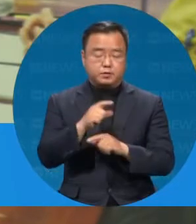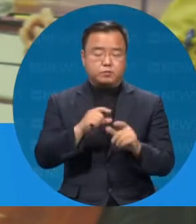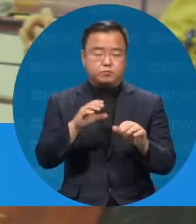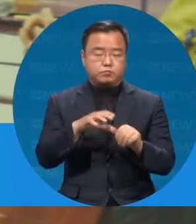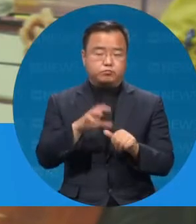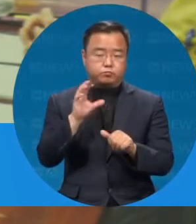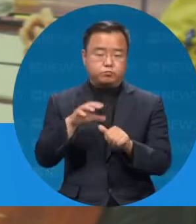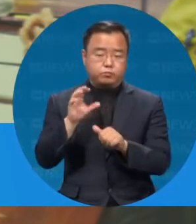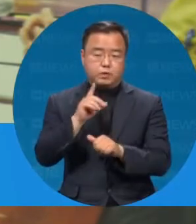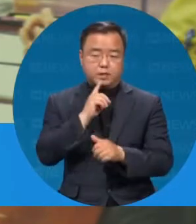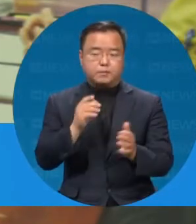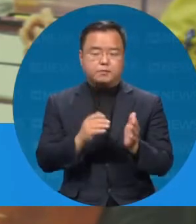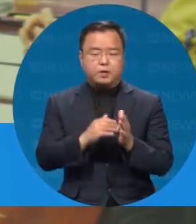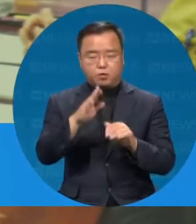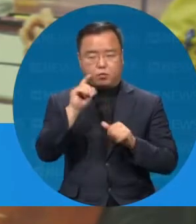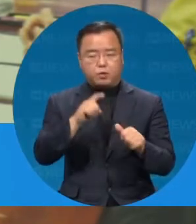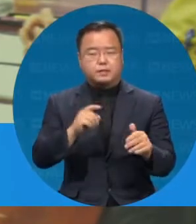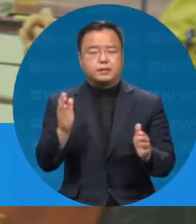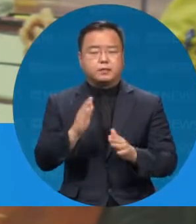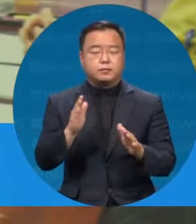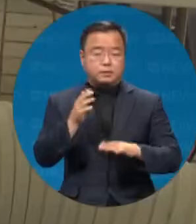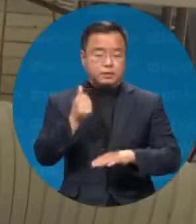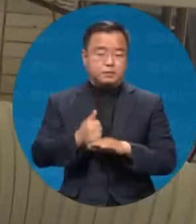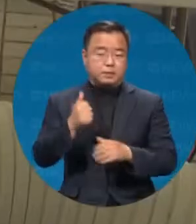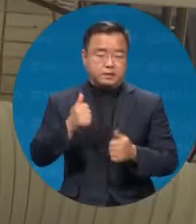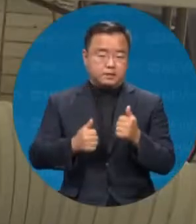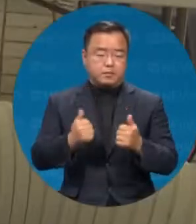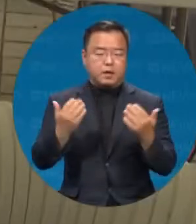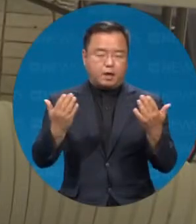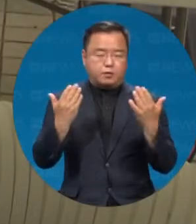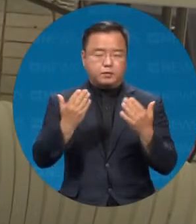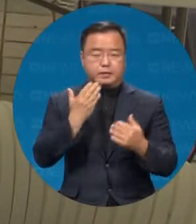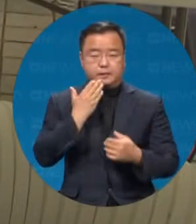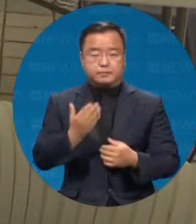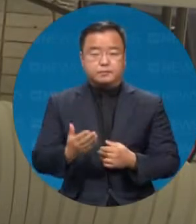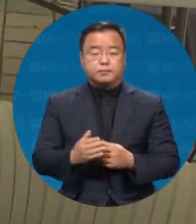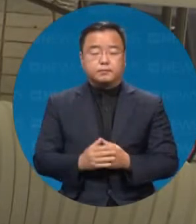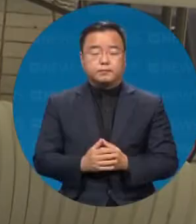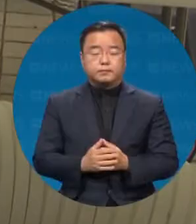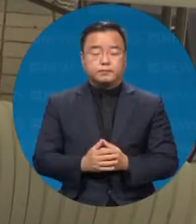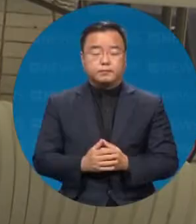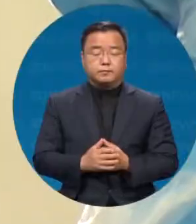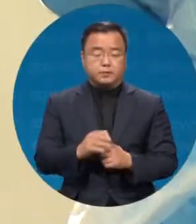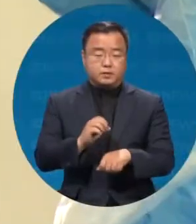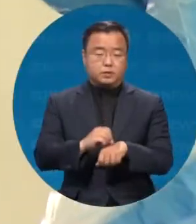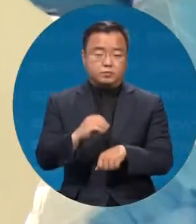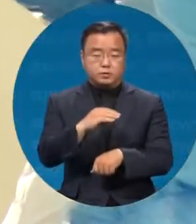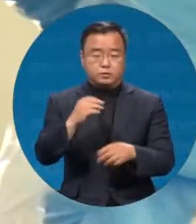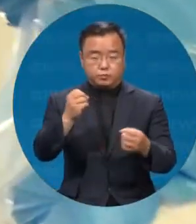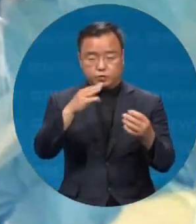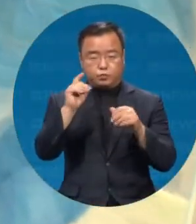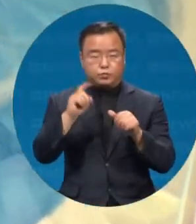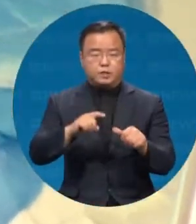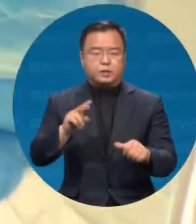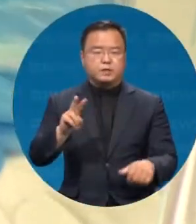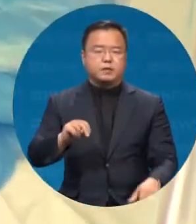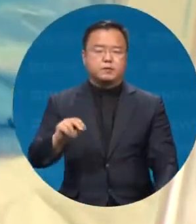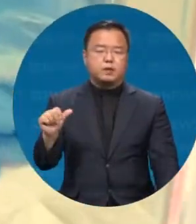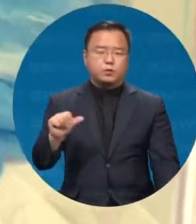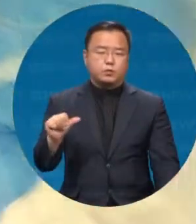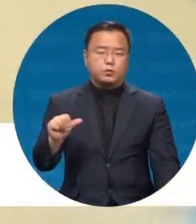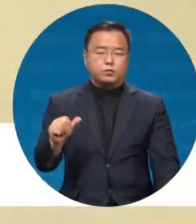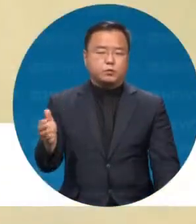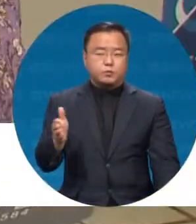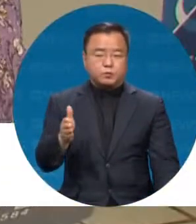계획입니다 박방주 기자 입니다 오늘 0시 기준 코론 알고 신규 확 찐다는 2만 5000여명